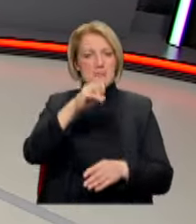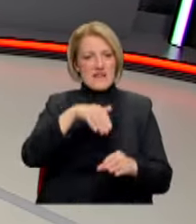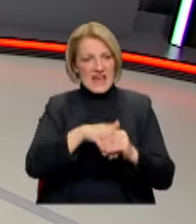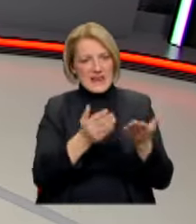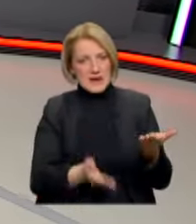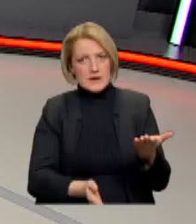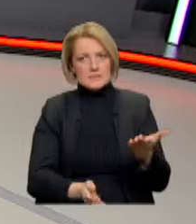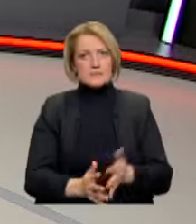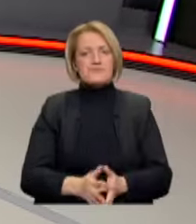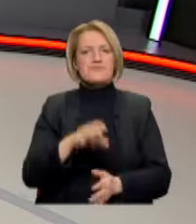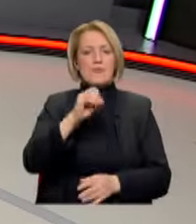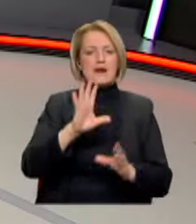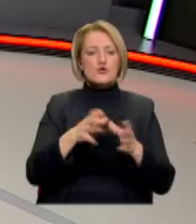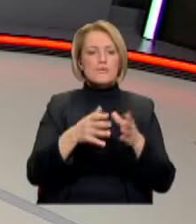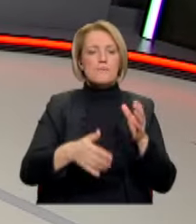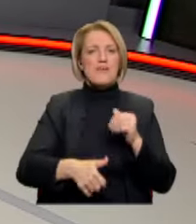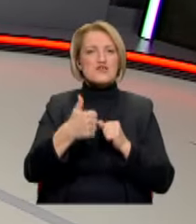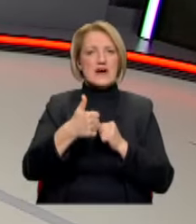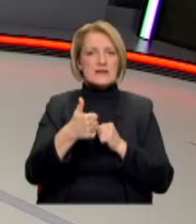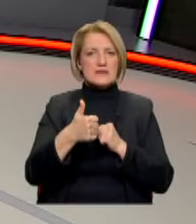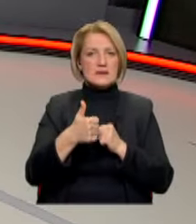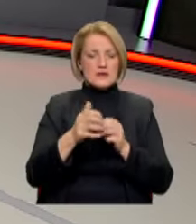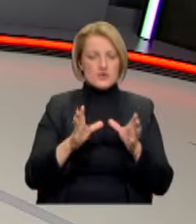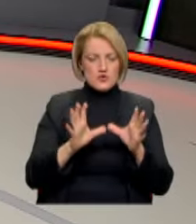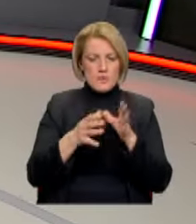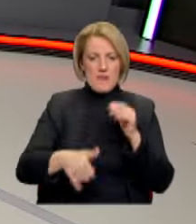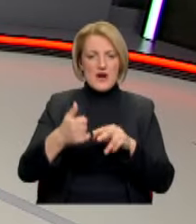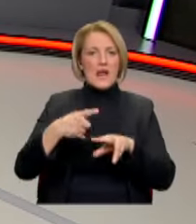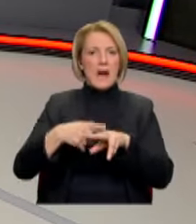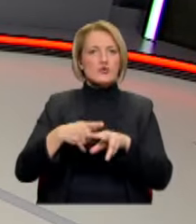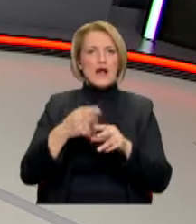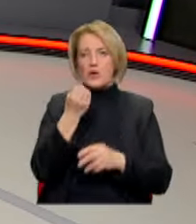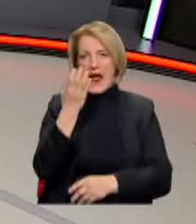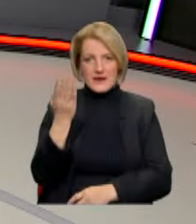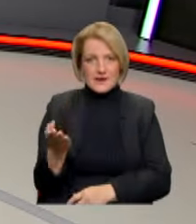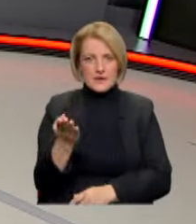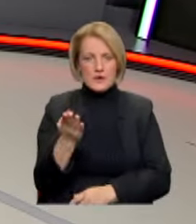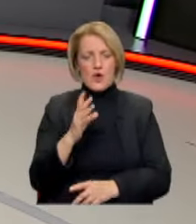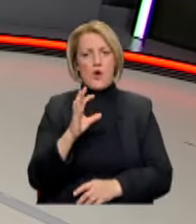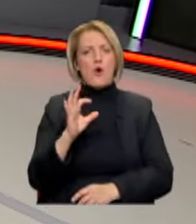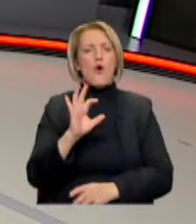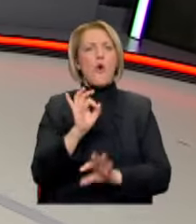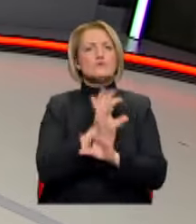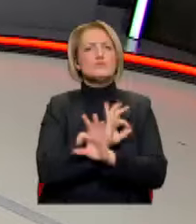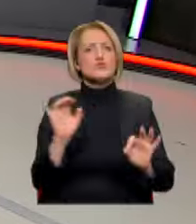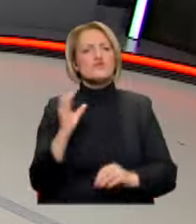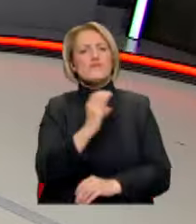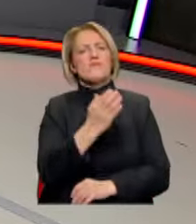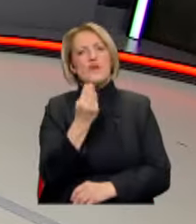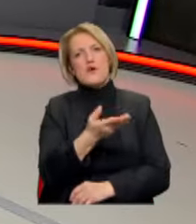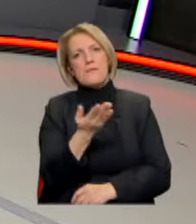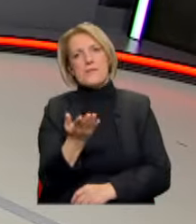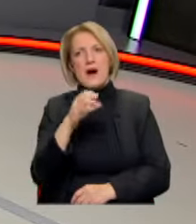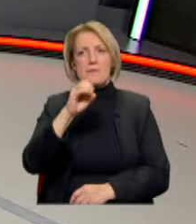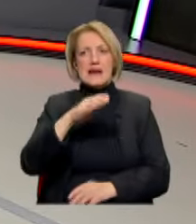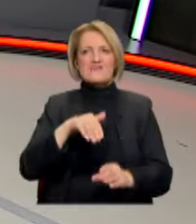o da. AK Parti Grup Başkanı Abdullah Güler olumsuz yanıt veriyor filan. Ya da yanıt bile vermiyor belki.